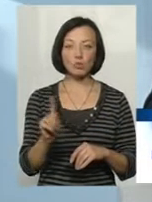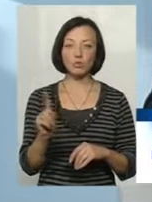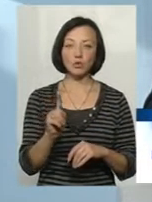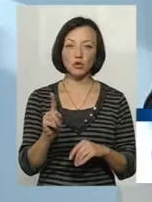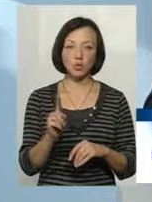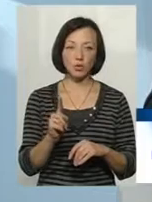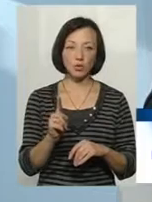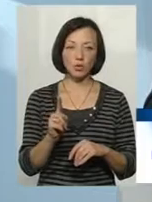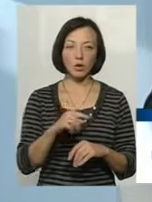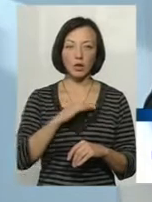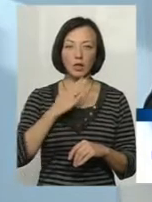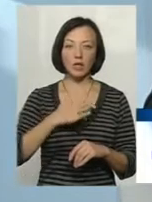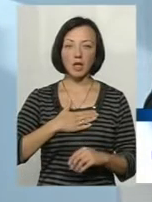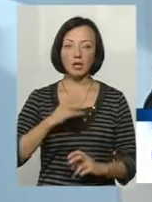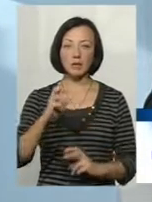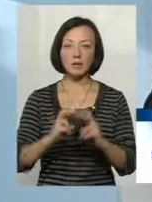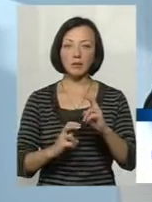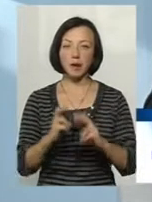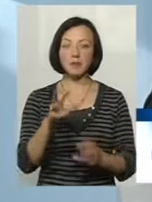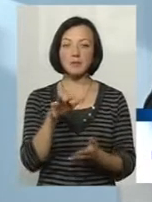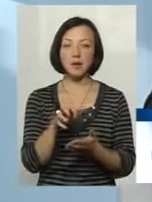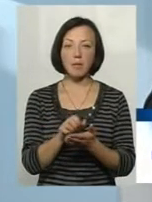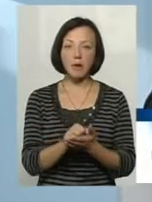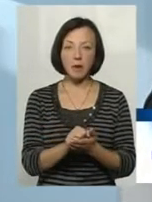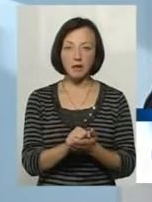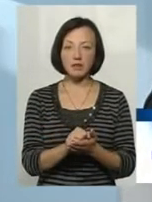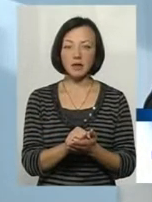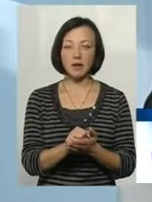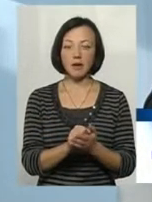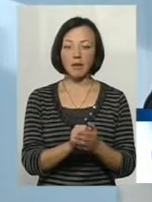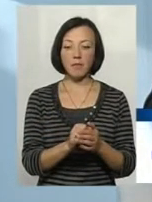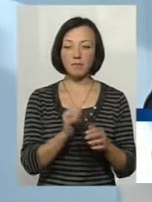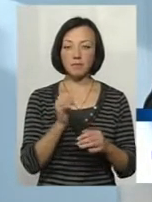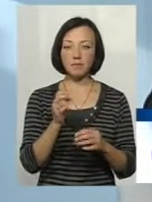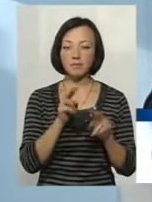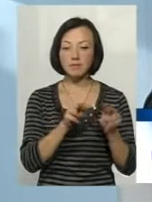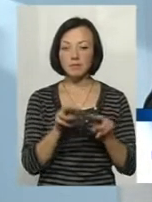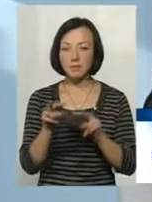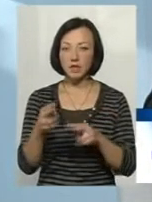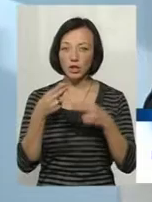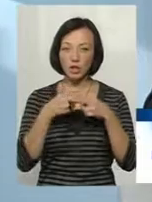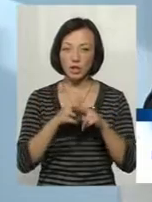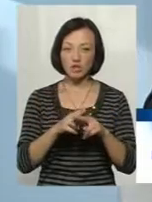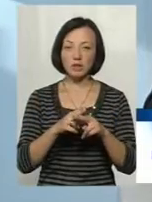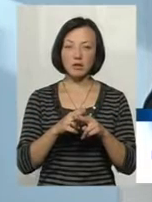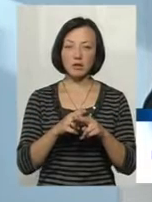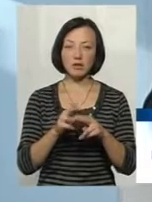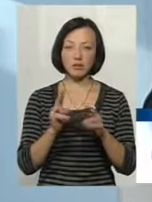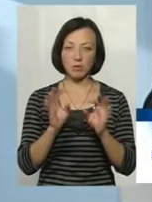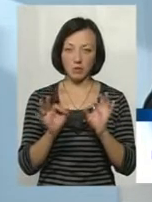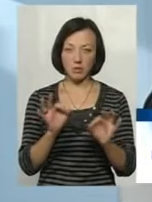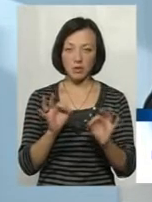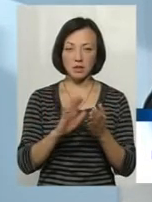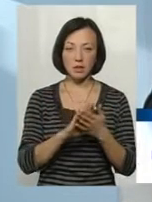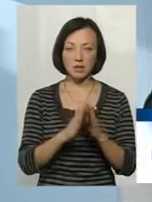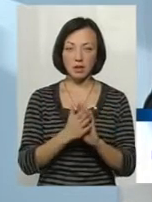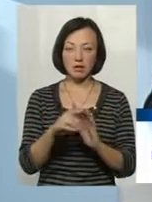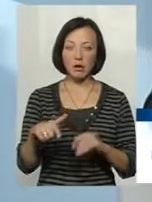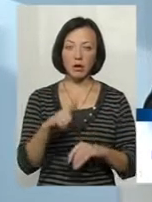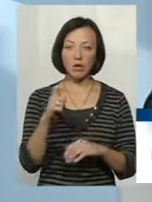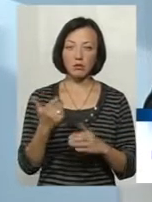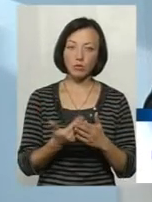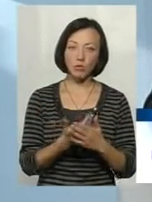наше підприємство займається якраз підтриманням технічно-справного стану тої газової мережі, як нових мереж, так і